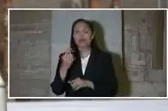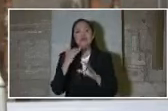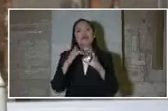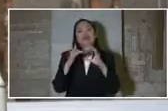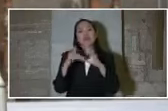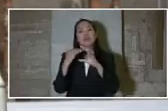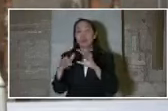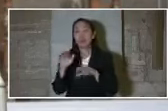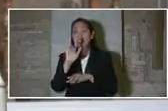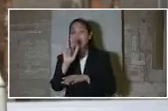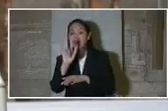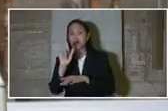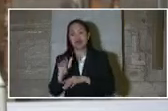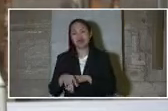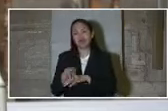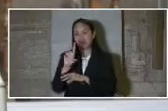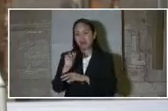lang.